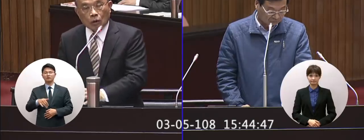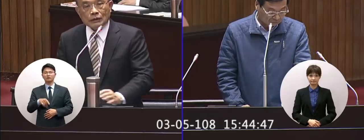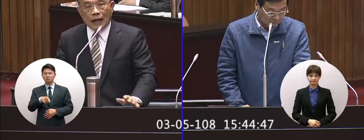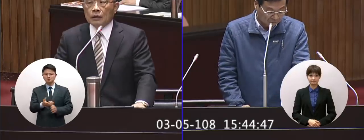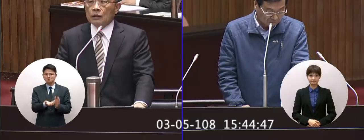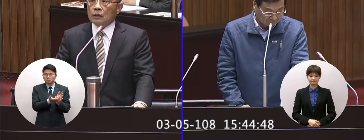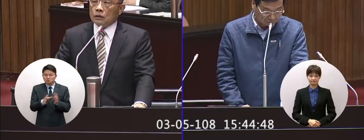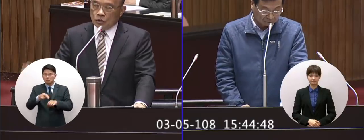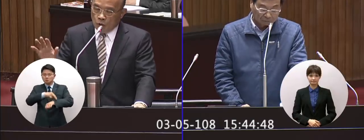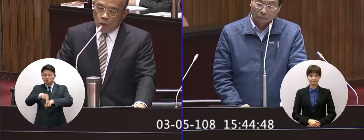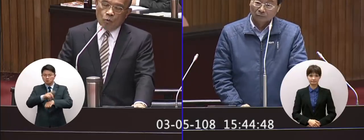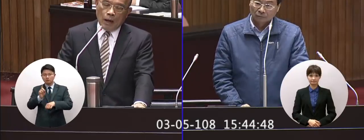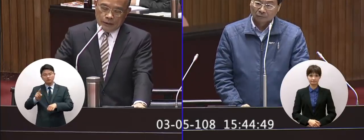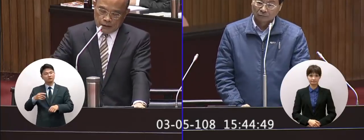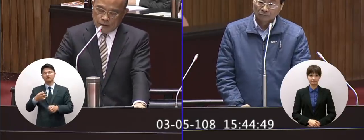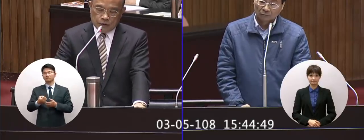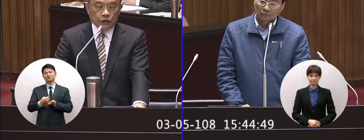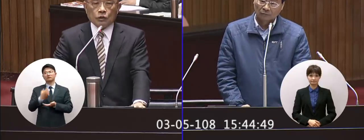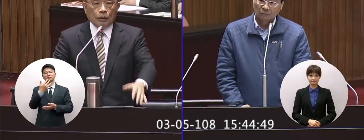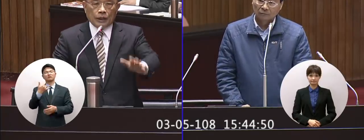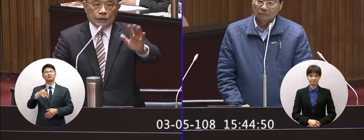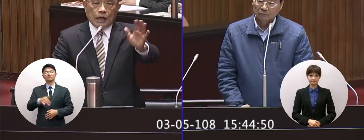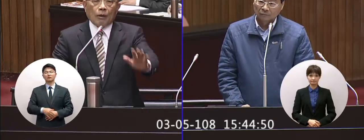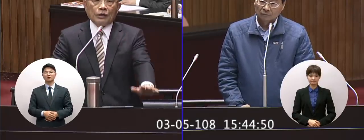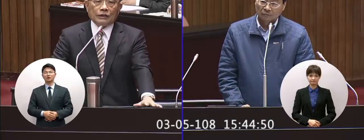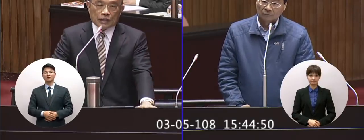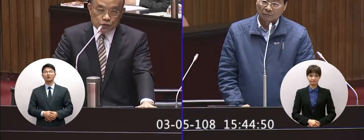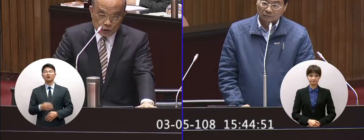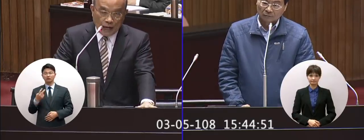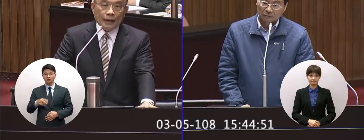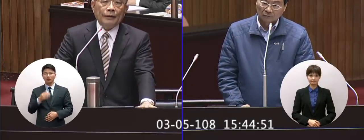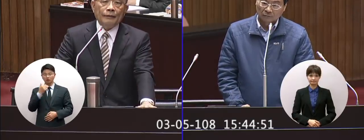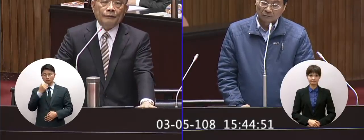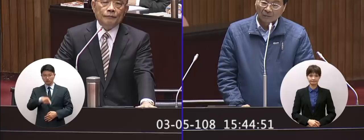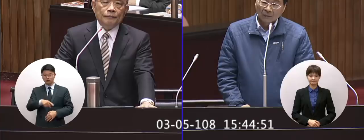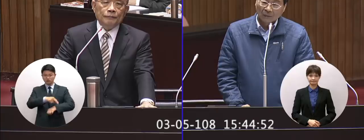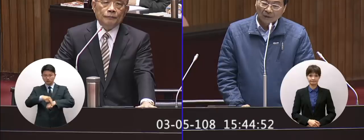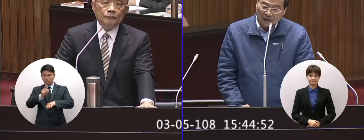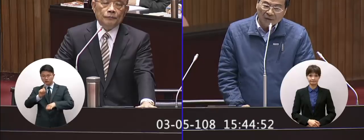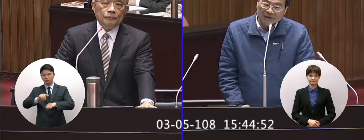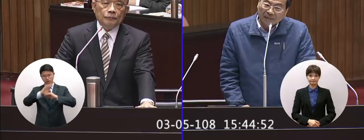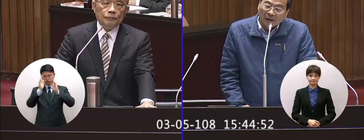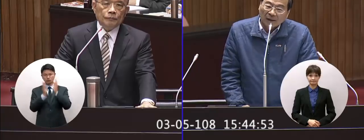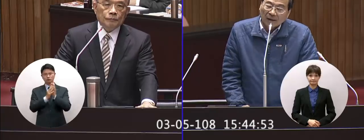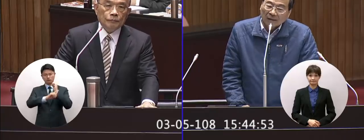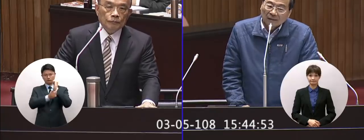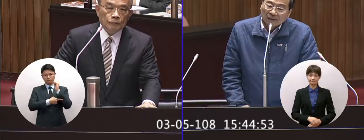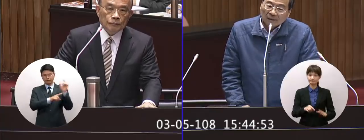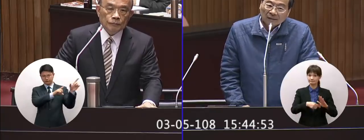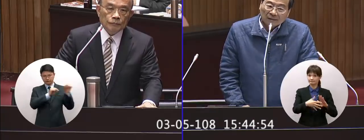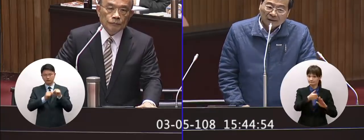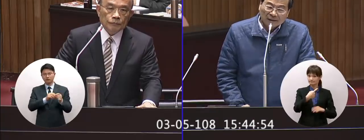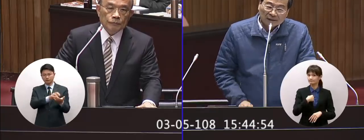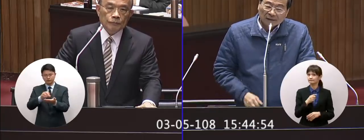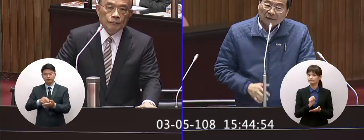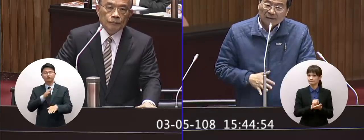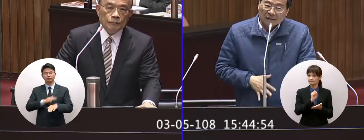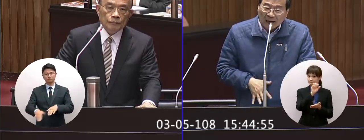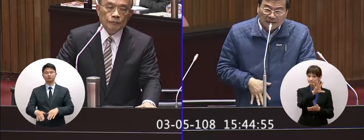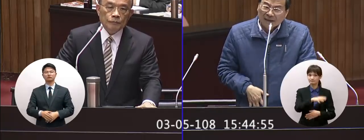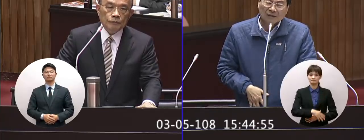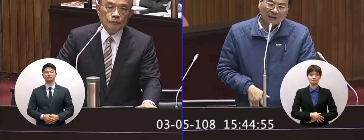么样做，但有关的一定都会依照法令程序来 跟院长报告。其